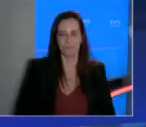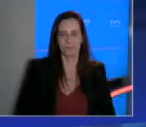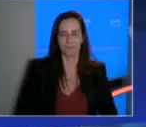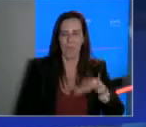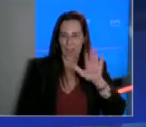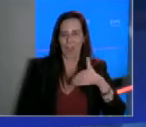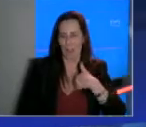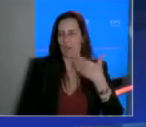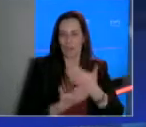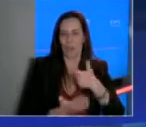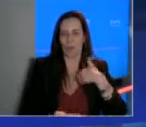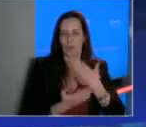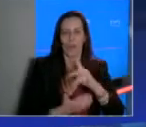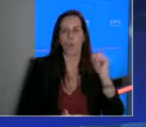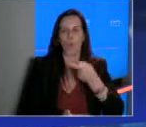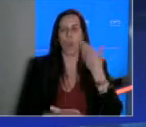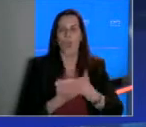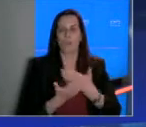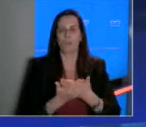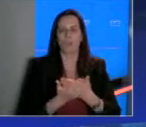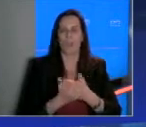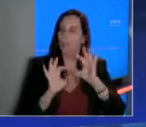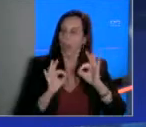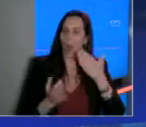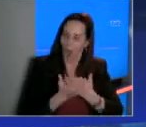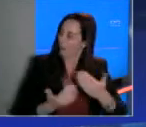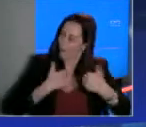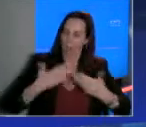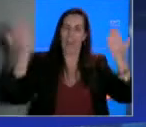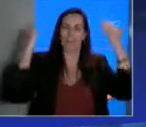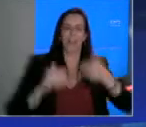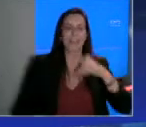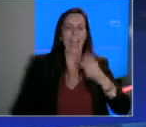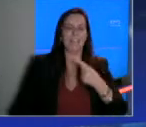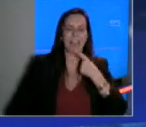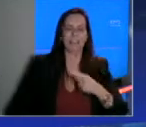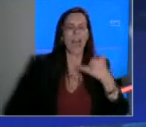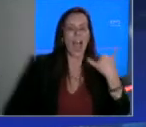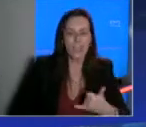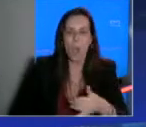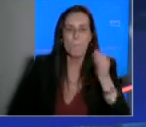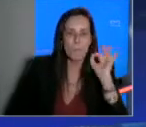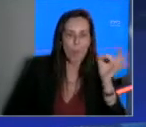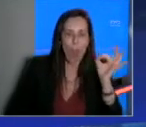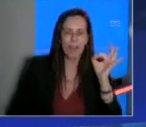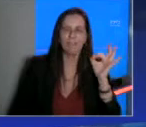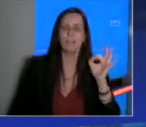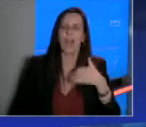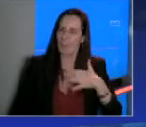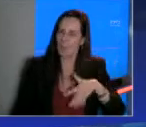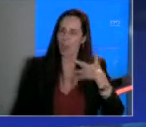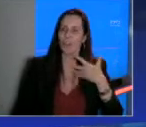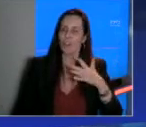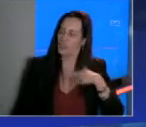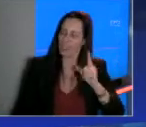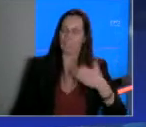גם אני הוכחתי, כולנו הוכחנו, נטל ההוכחה עלינו, אני חייב להגיד, הערב במיוחד, אני מרגיש את